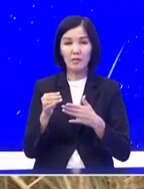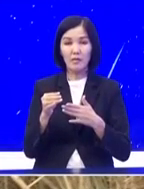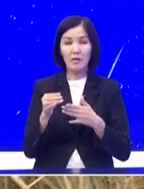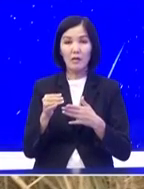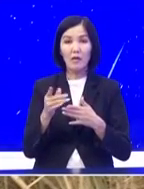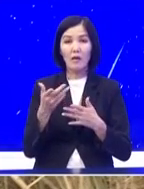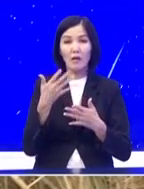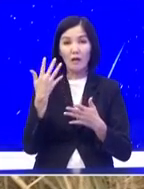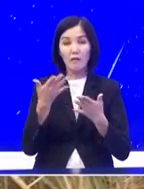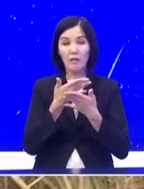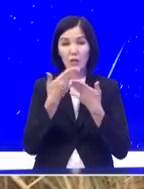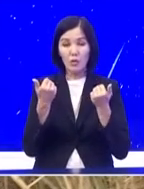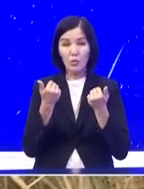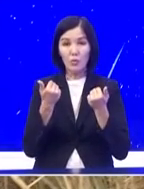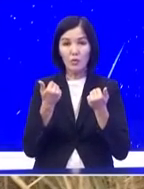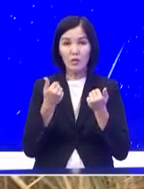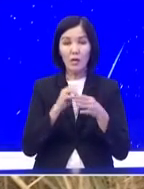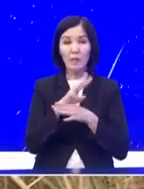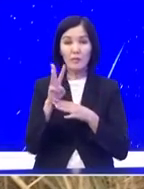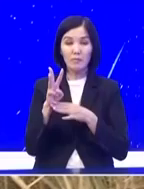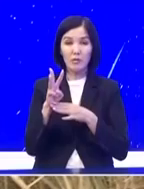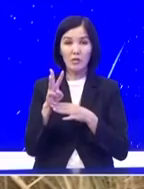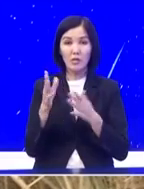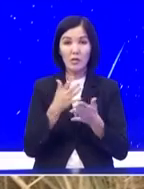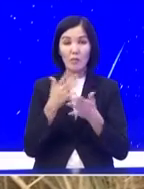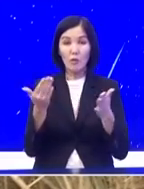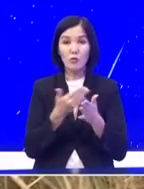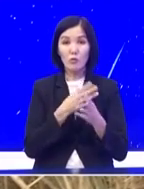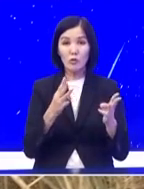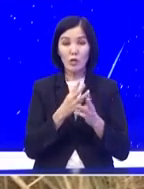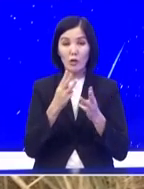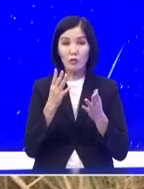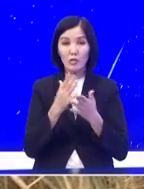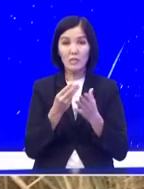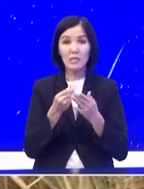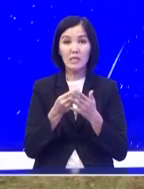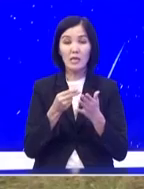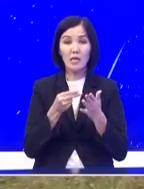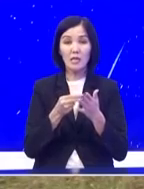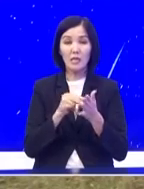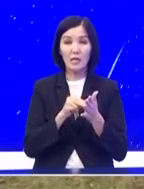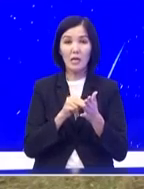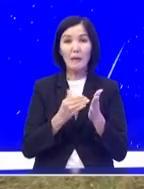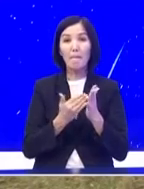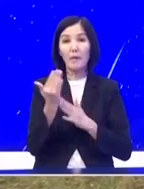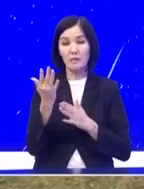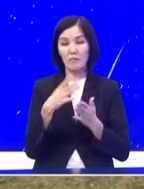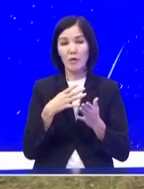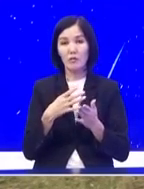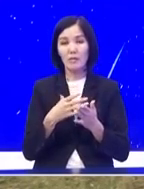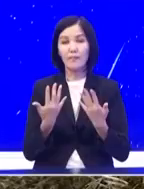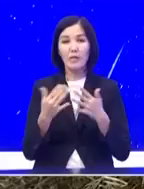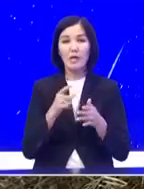нету как обеспечения, есть большой спрос, естественно, цены поднимаются. По данным Управления сельского